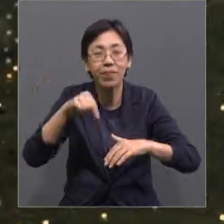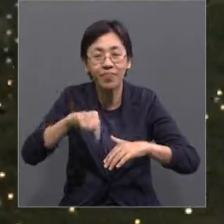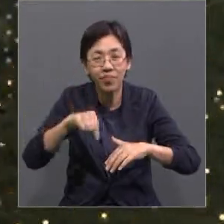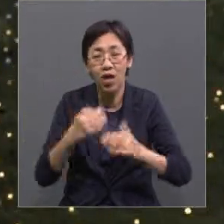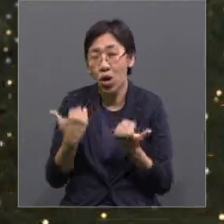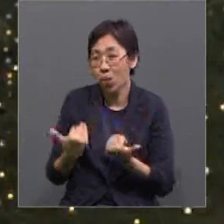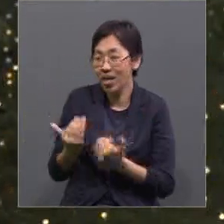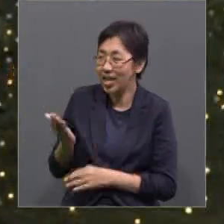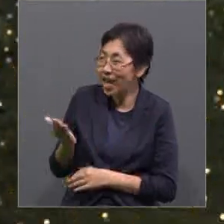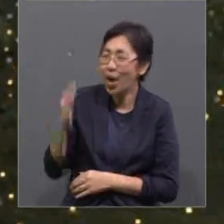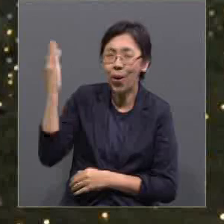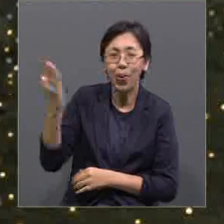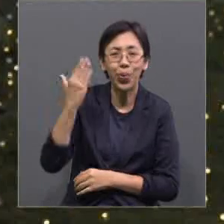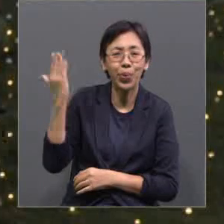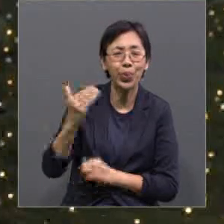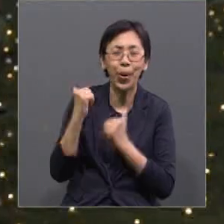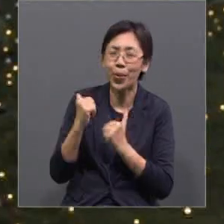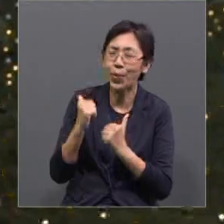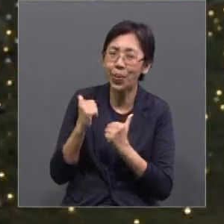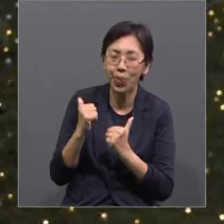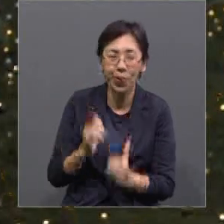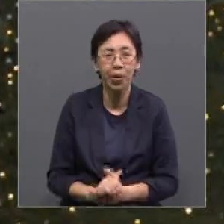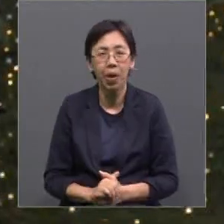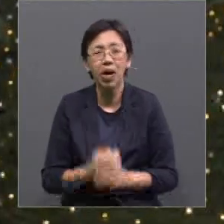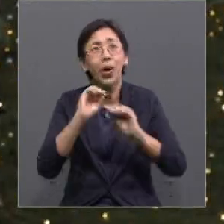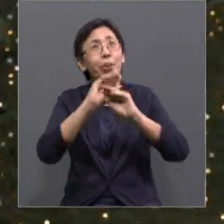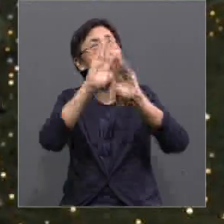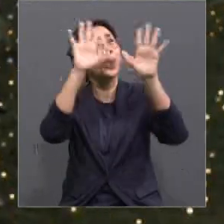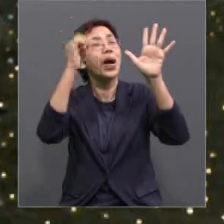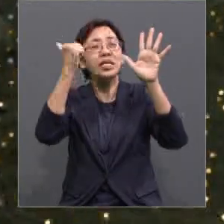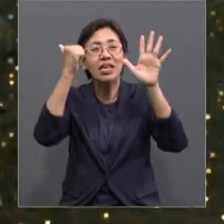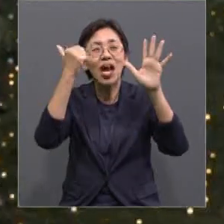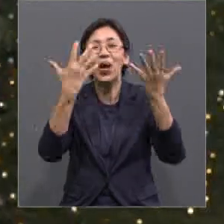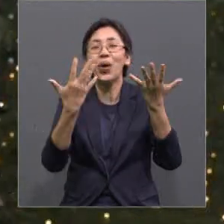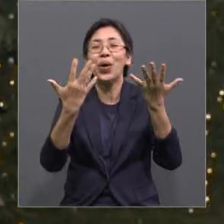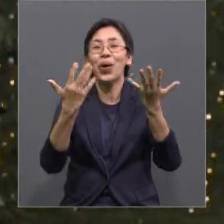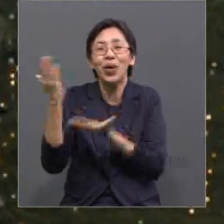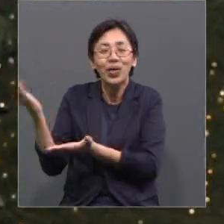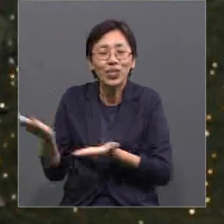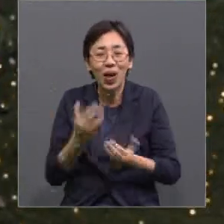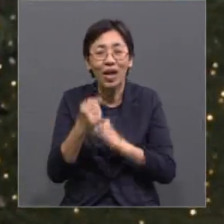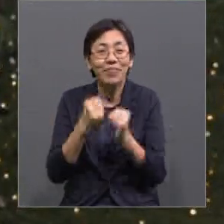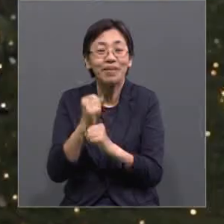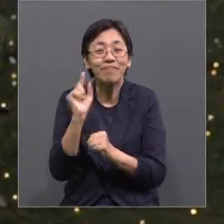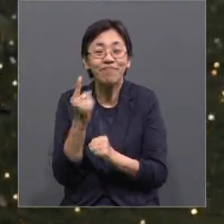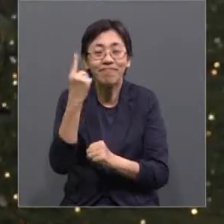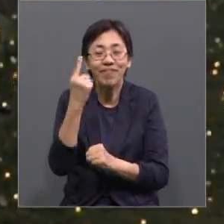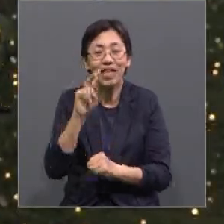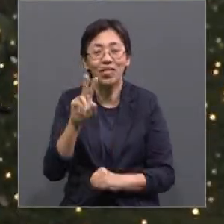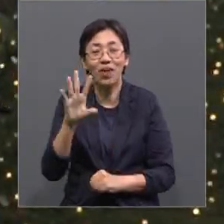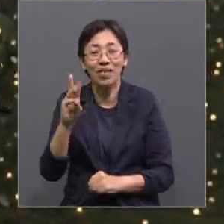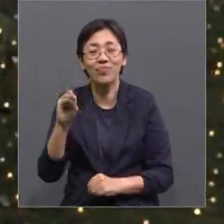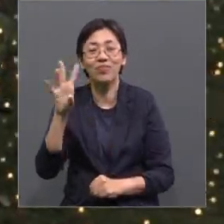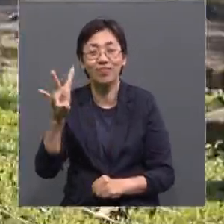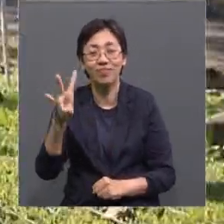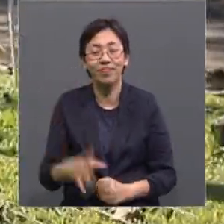วันนี้เนี่ยสภาพอากาศเนี่ยเป็นใจมากๆเลยนะคะท้องฟ้าเนี่ยปลอดโปร่งถือเป็นการต้อนรับศักราชใหม่ปี2567ค่